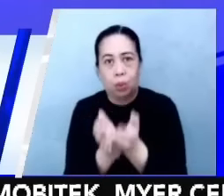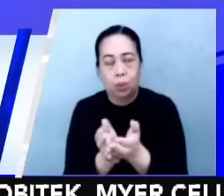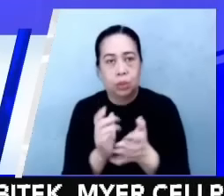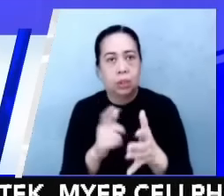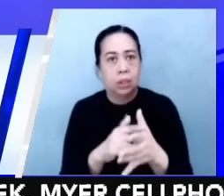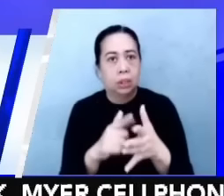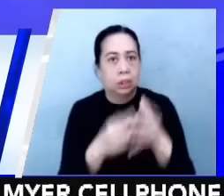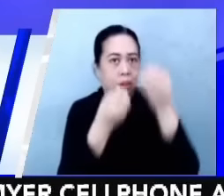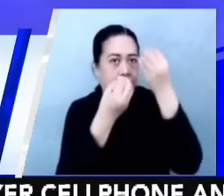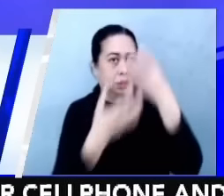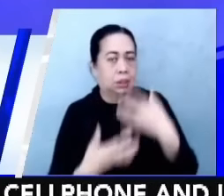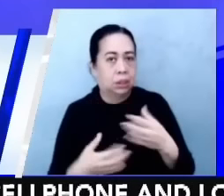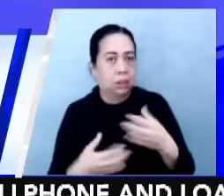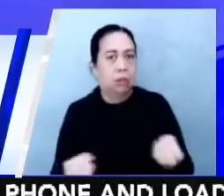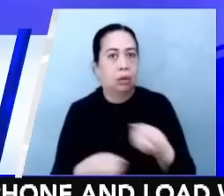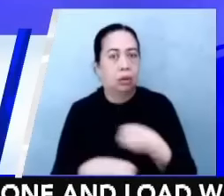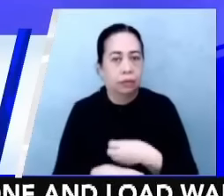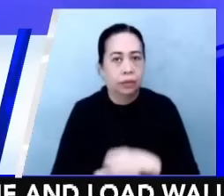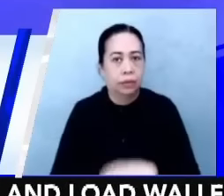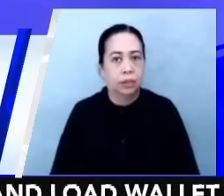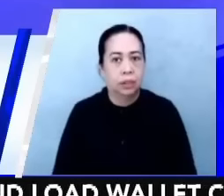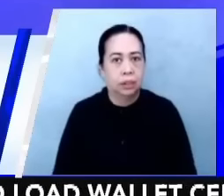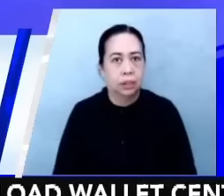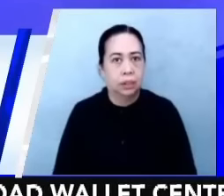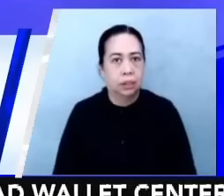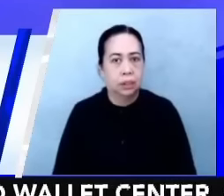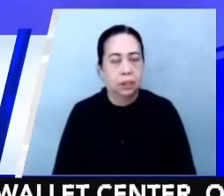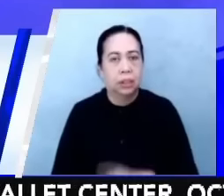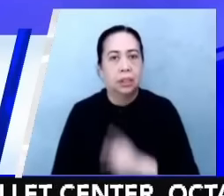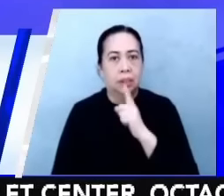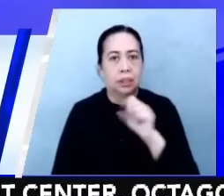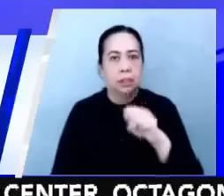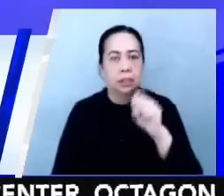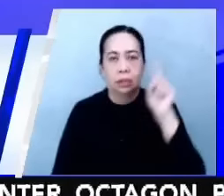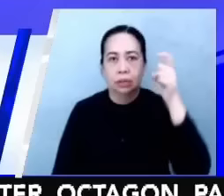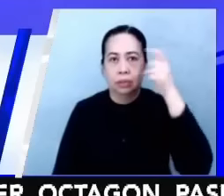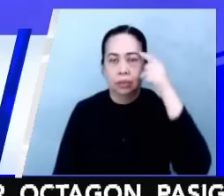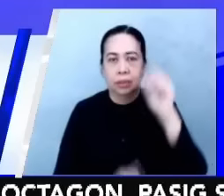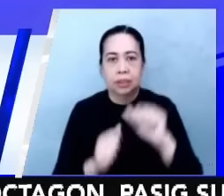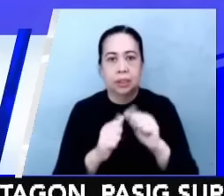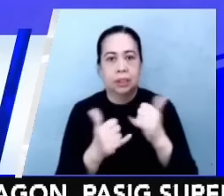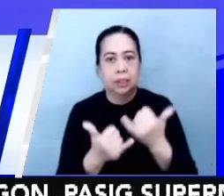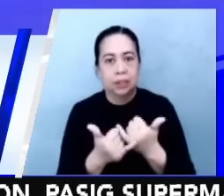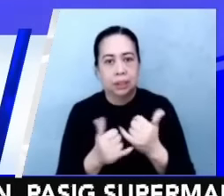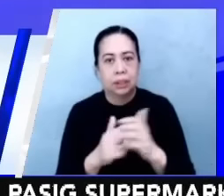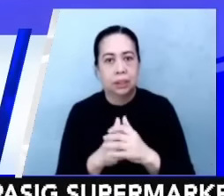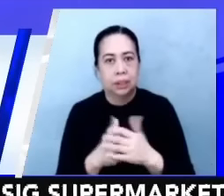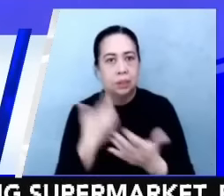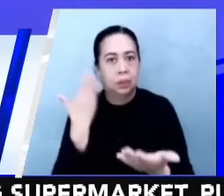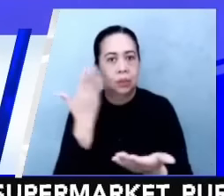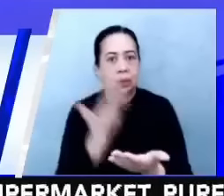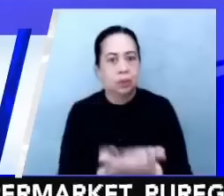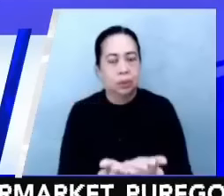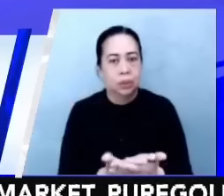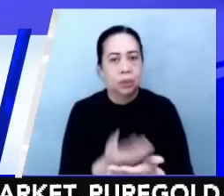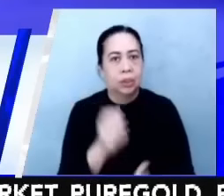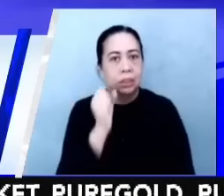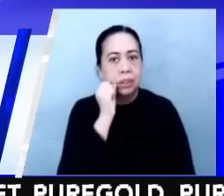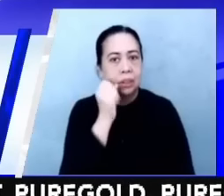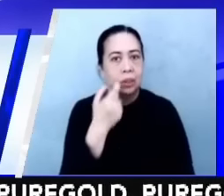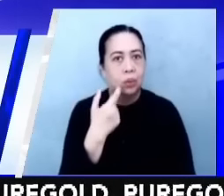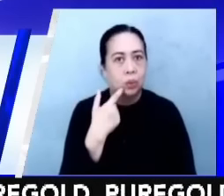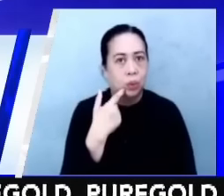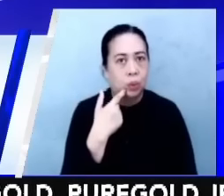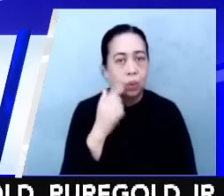ng opisina ko Igan pinatotohanan din ang mga government agencies dumating daw sila shil guo sa Malaysia